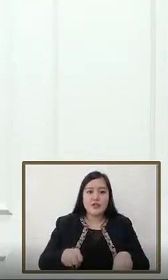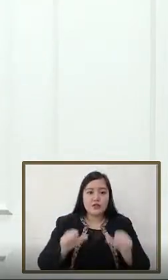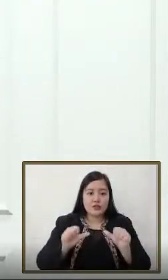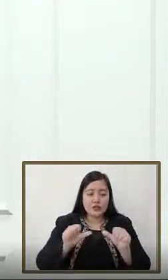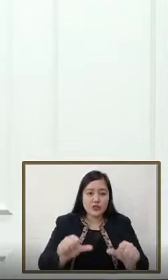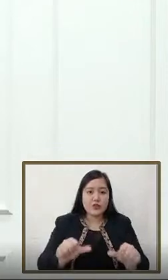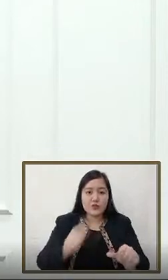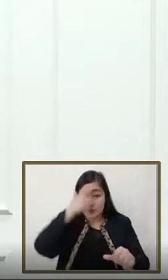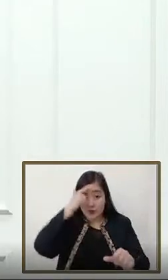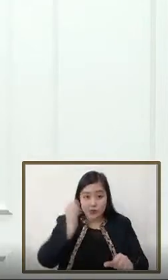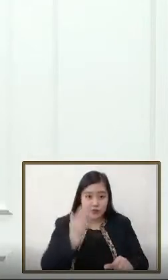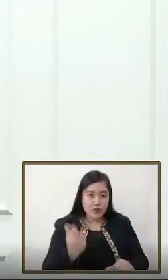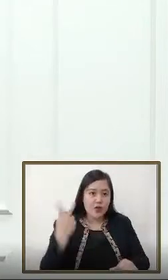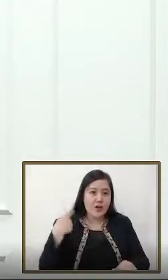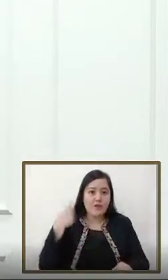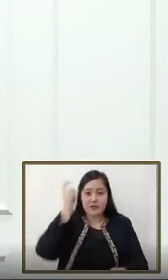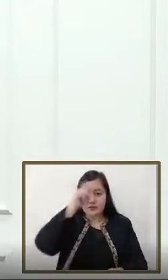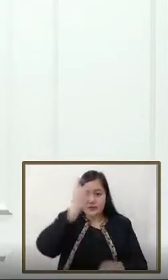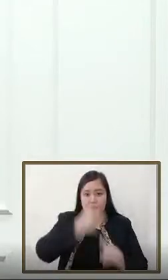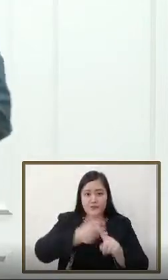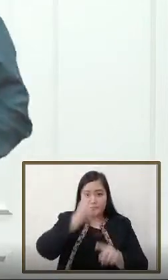Diyos.